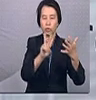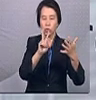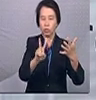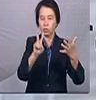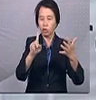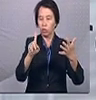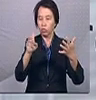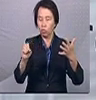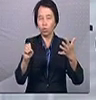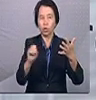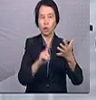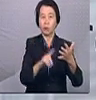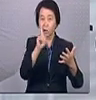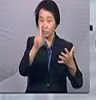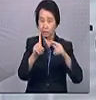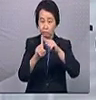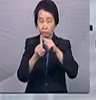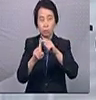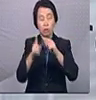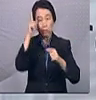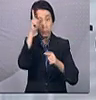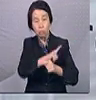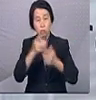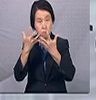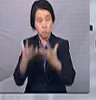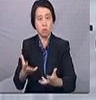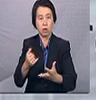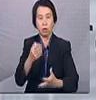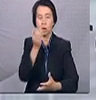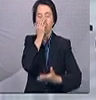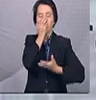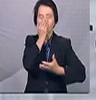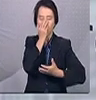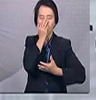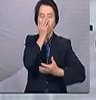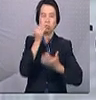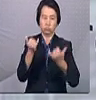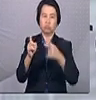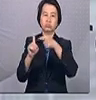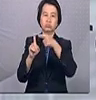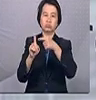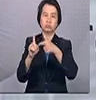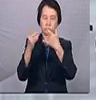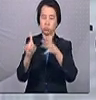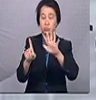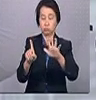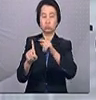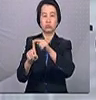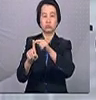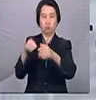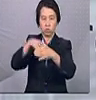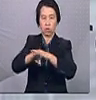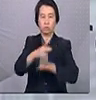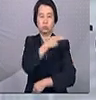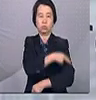ke-2210 serta satu kes kritikal yang memerlukan bantuan pernafasan yang sedang dirawat di unit rawatan